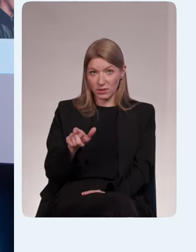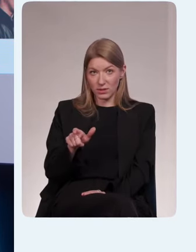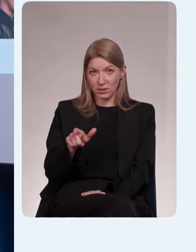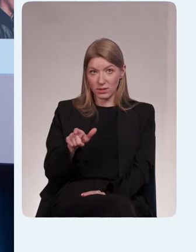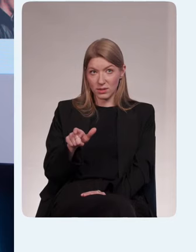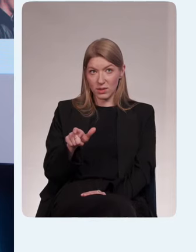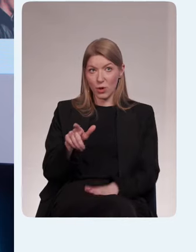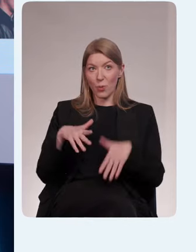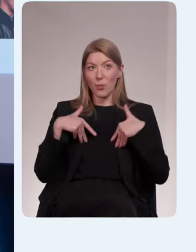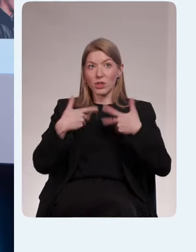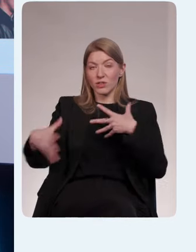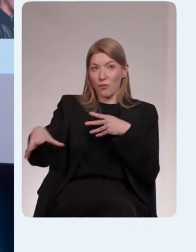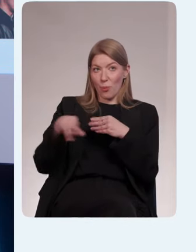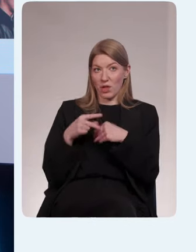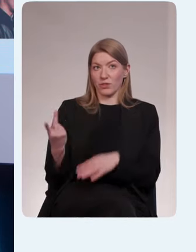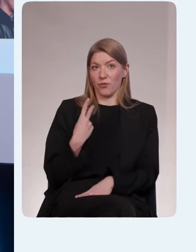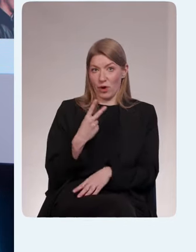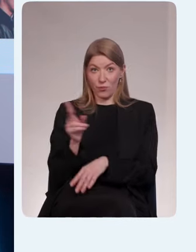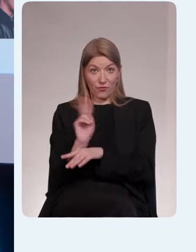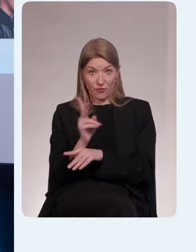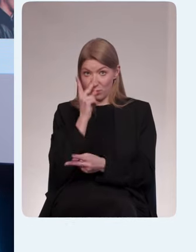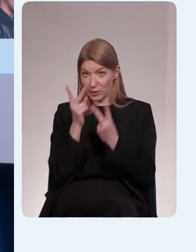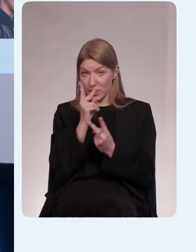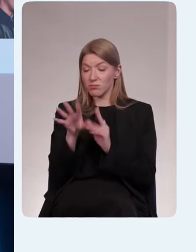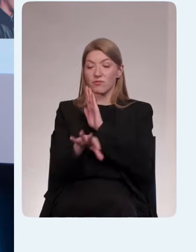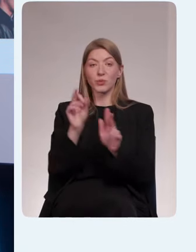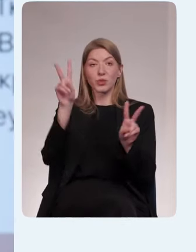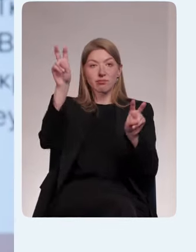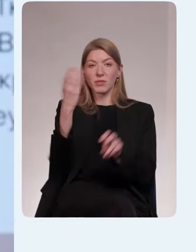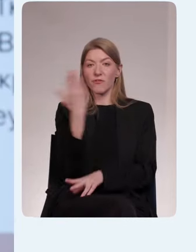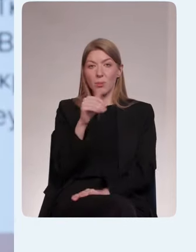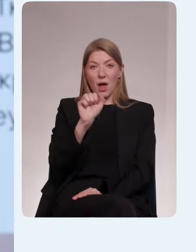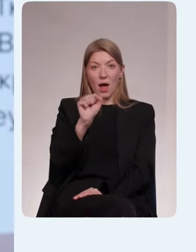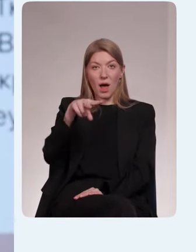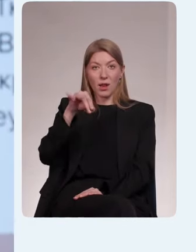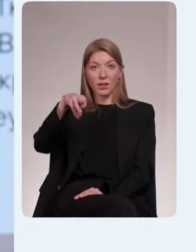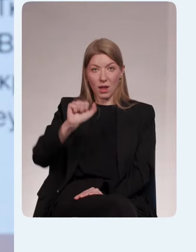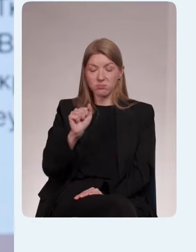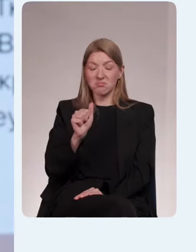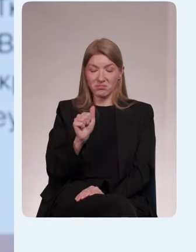Вдвоем. Он выбрал фильм «Алита». Тест прошел.